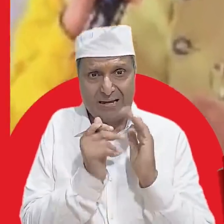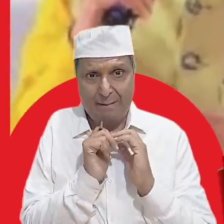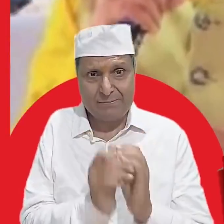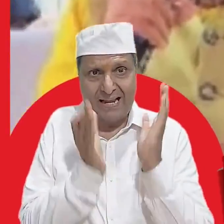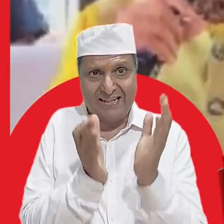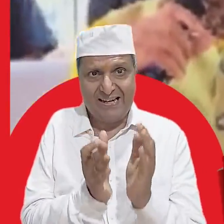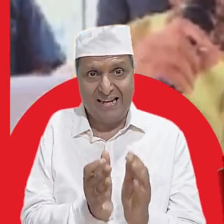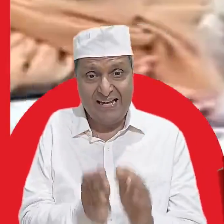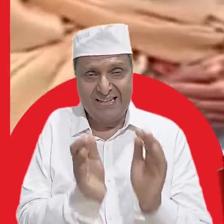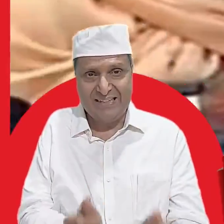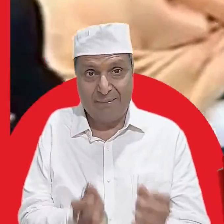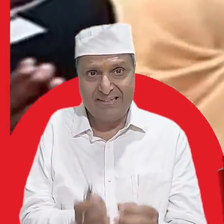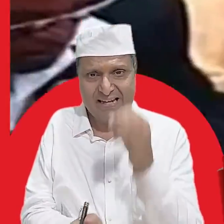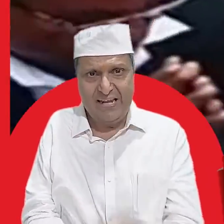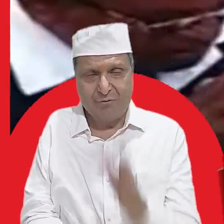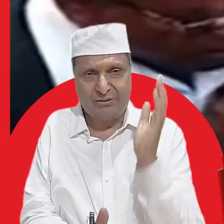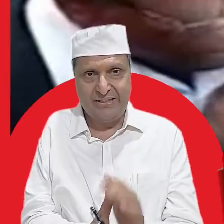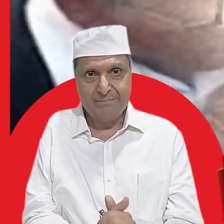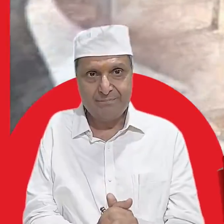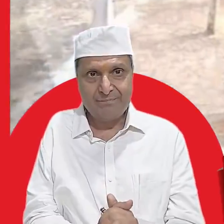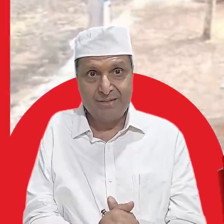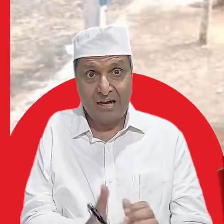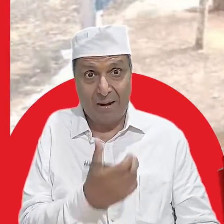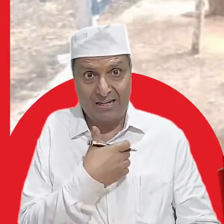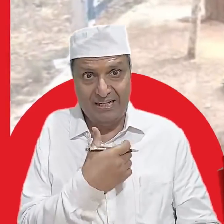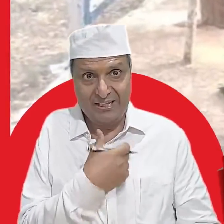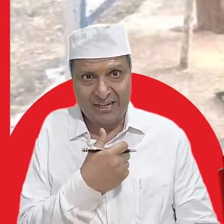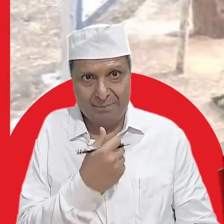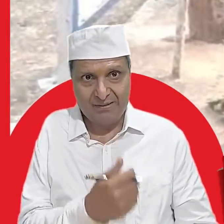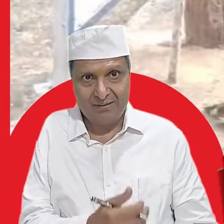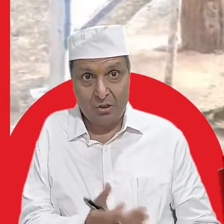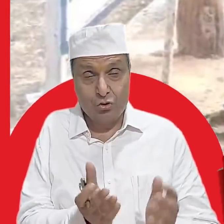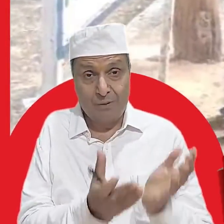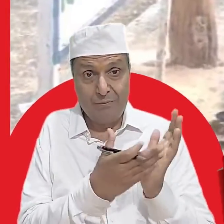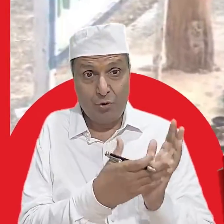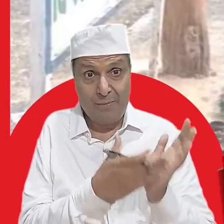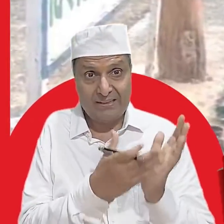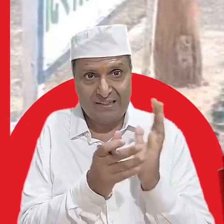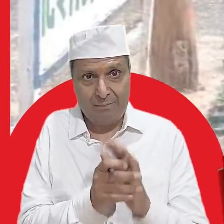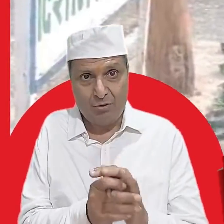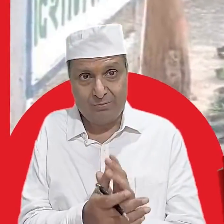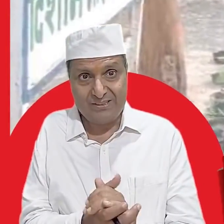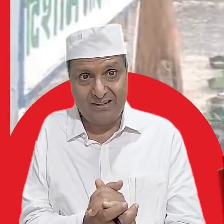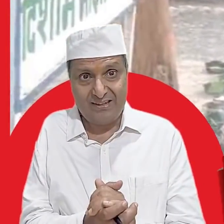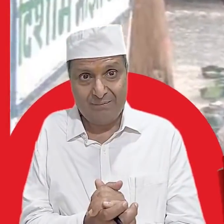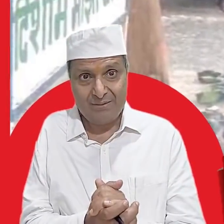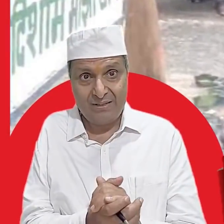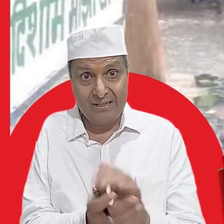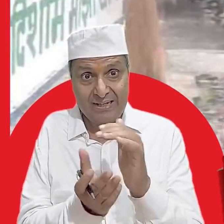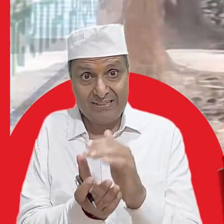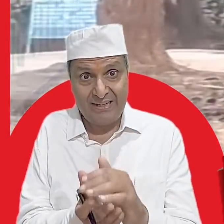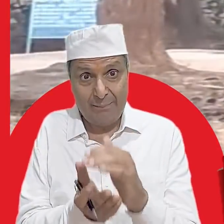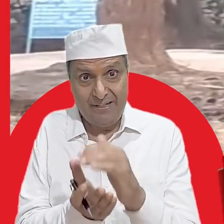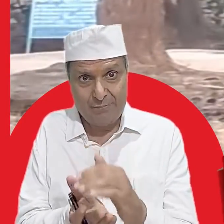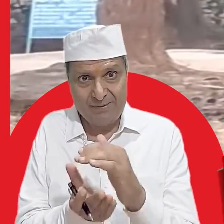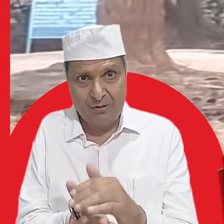जैसे हमारे में आपस में लड़ाई करने के लिए इस तरह मंदिर की एक नींव खोद दी। हमारी ही जगह पर सुप्रीम कोर्ट में अदालत में मुकदमा चल रहा है।